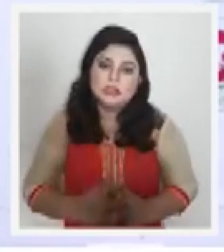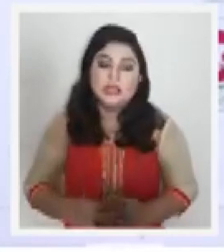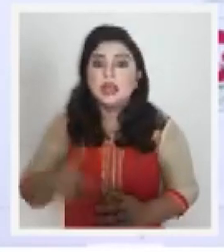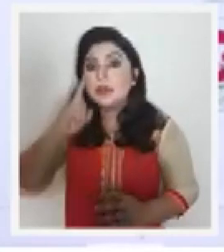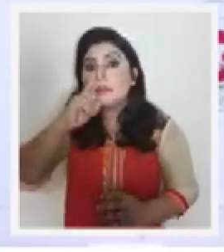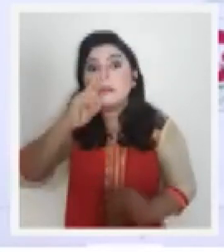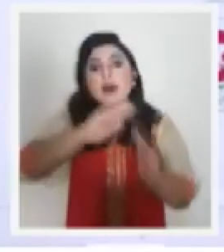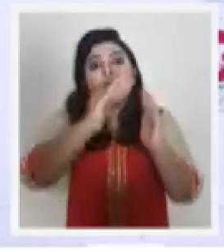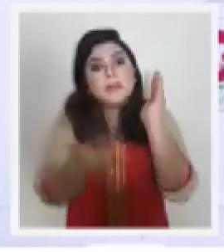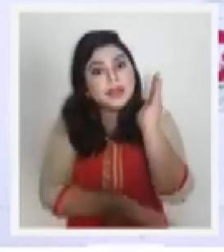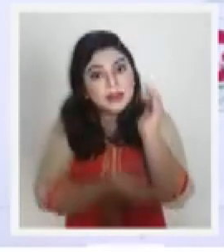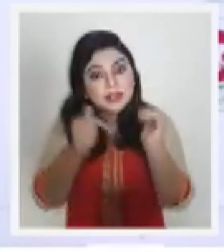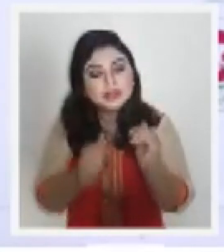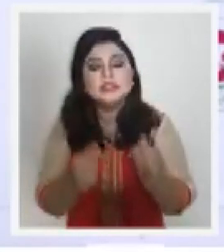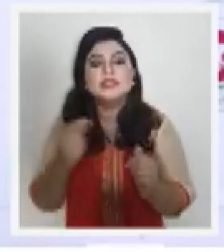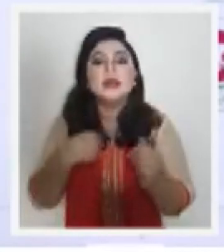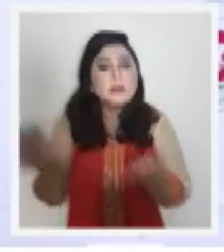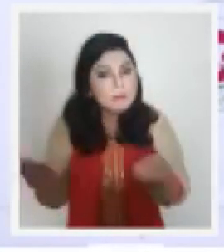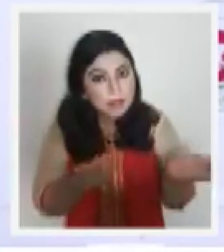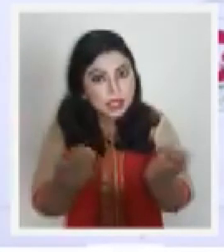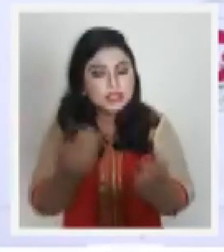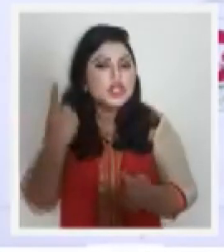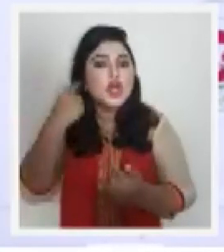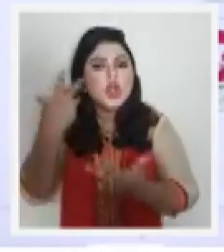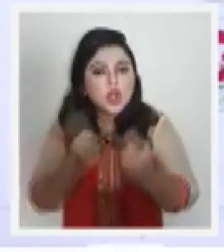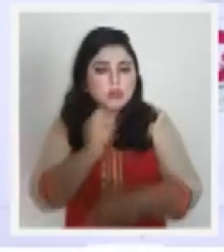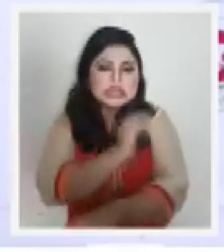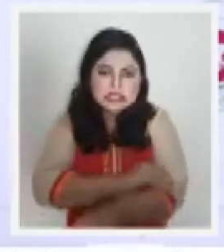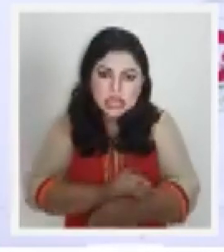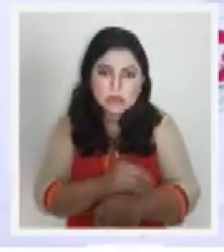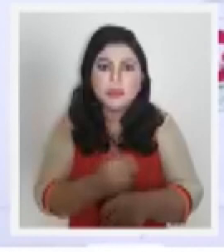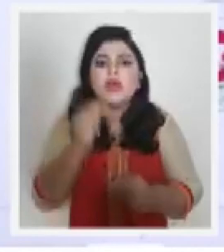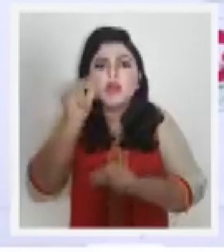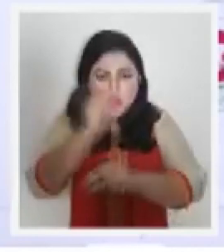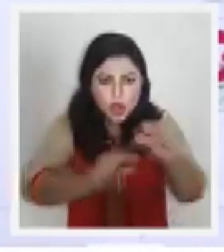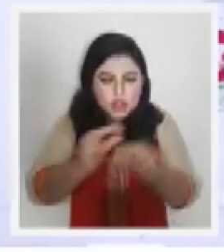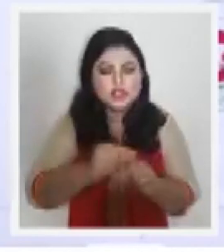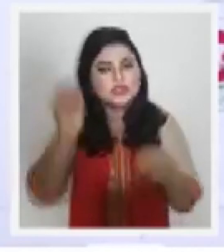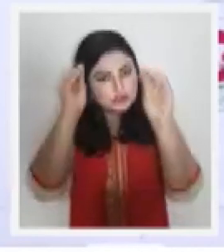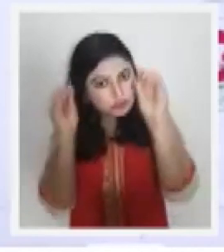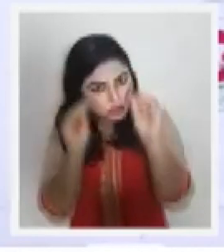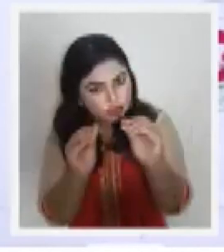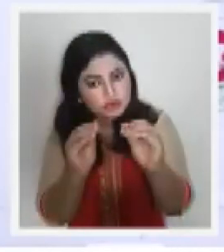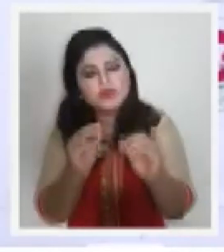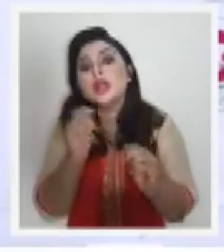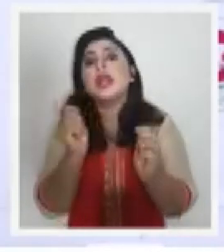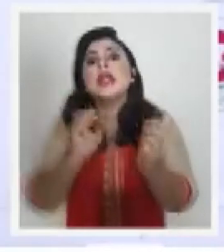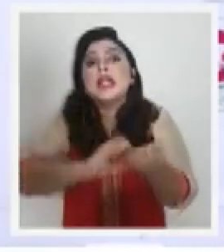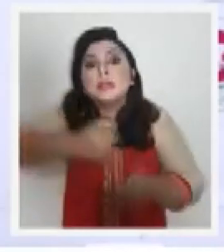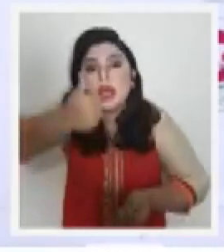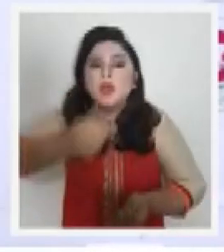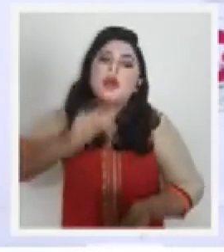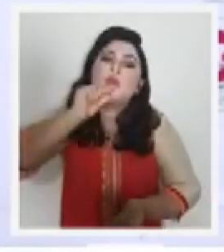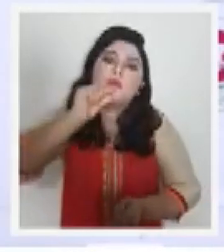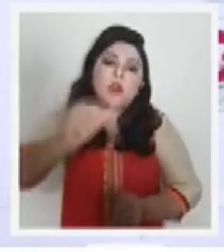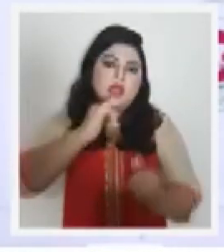সময়ে মা টেলিহেলথ সেন্টার চালু আছে, যার মাধ্যমে গর্ভবতী মা ও শিশুদের বিশেষজ্ঞ চিকিৎসকের মাধ্যমে চিকিৎসা